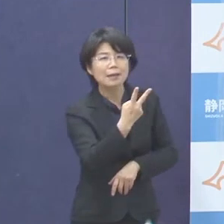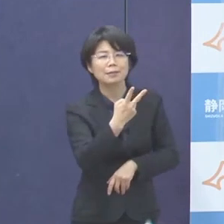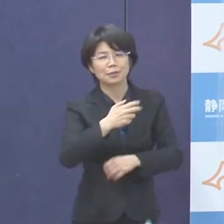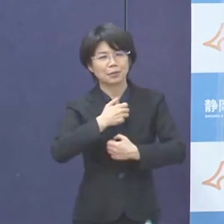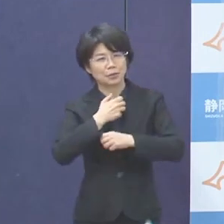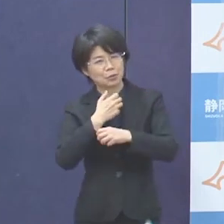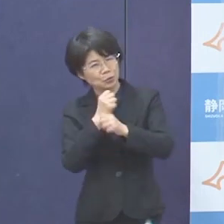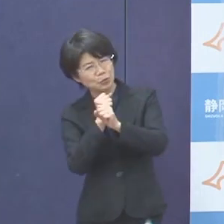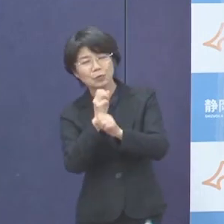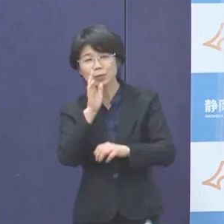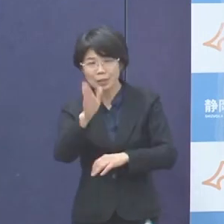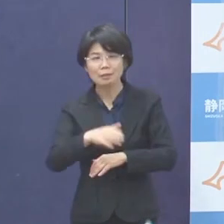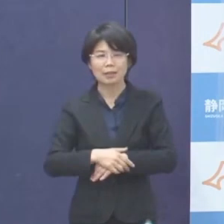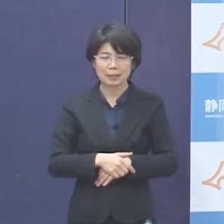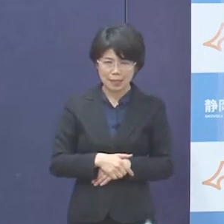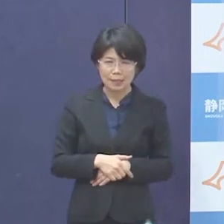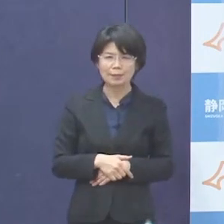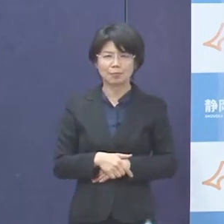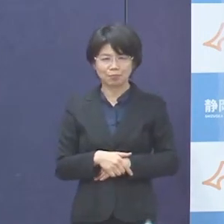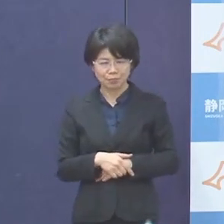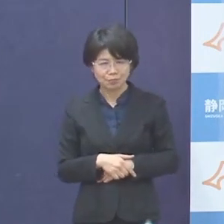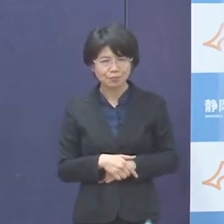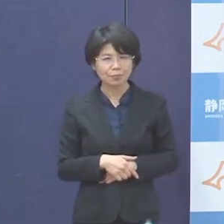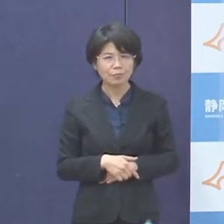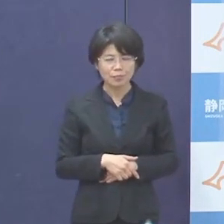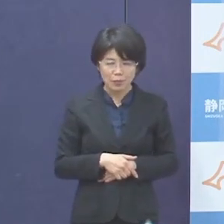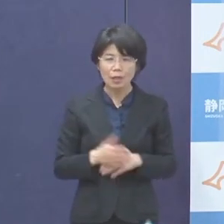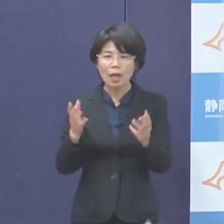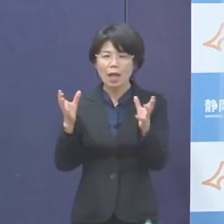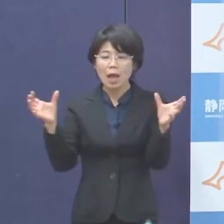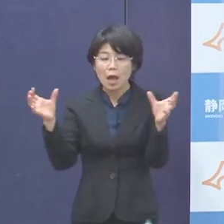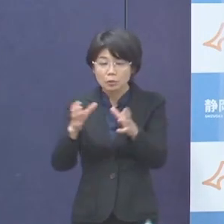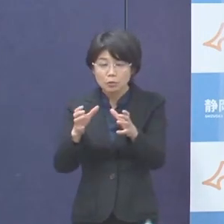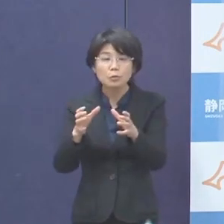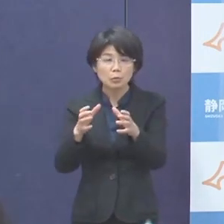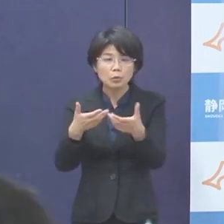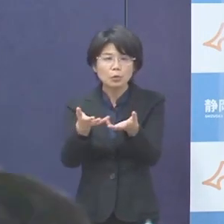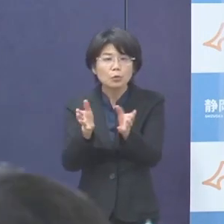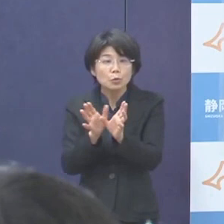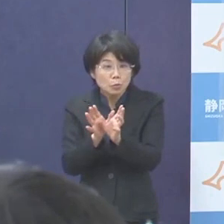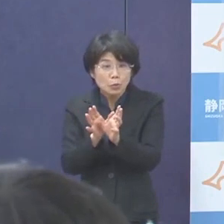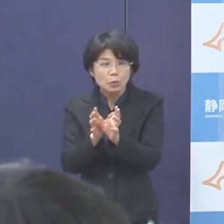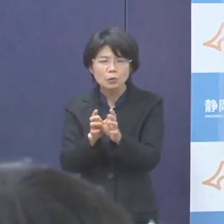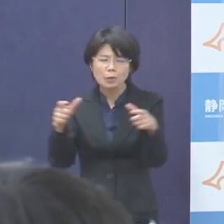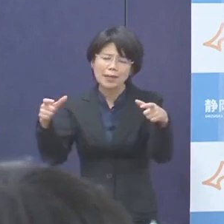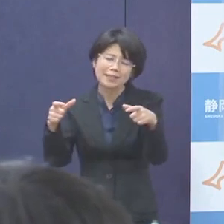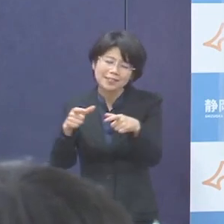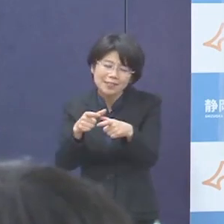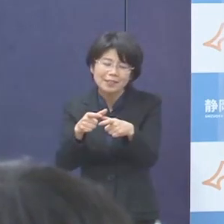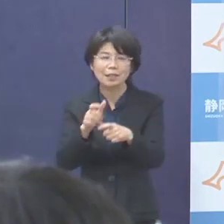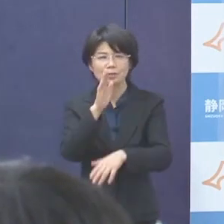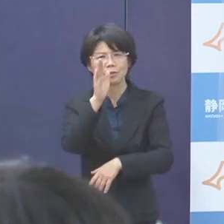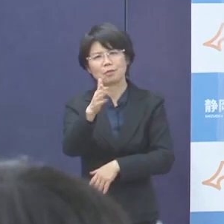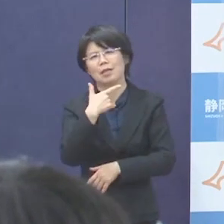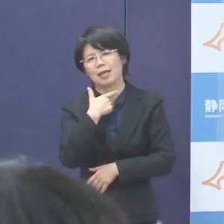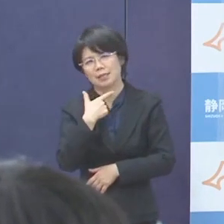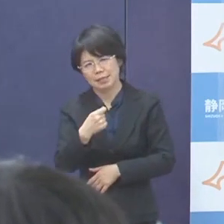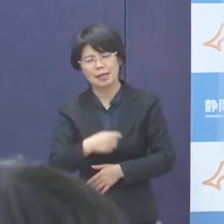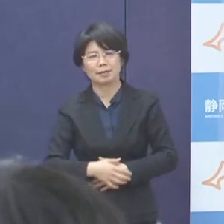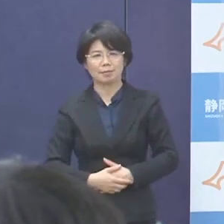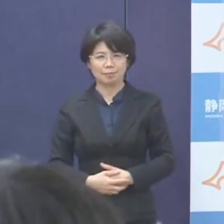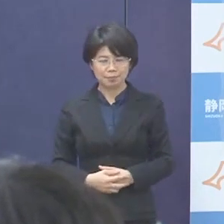人数で混雑する時間と場所を避けて余裕を持って旅行していただきたいと、まあ、こういうことでござい